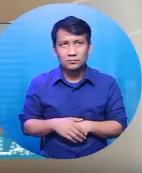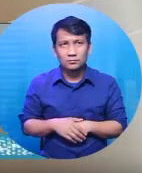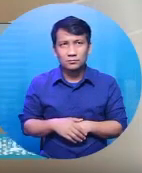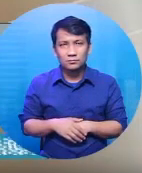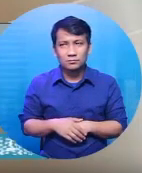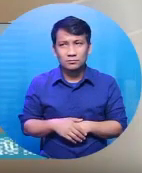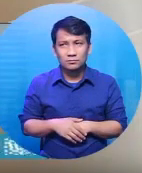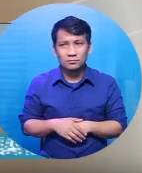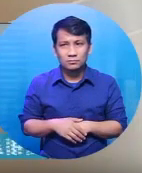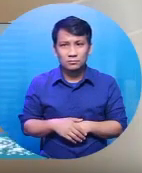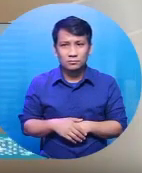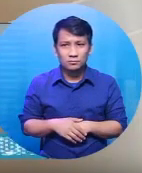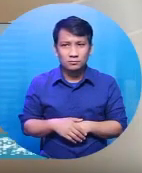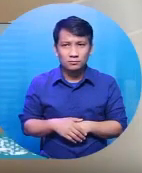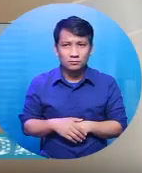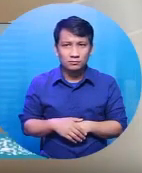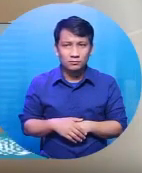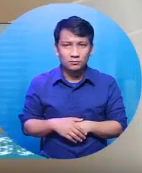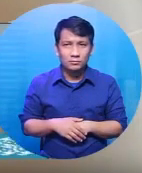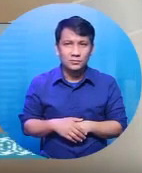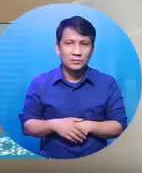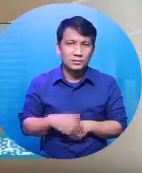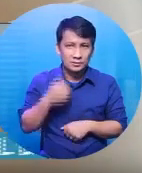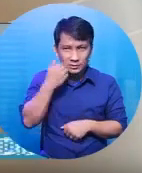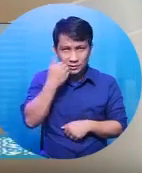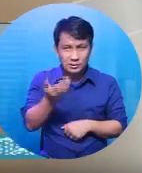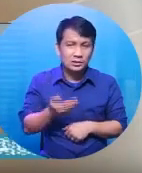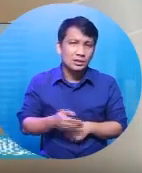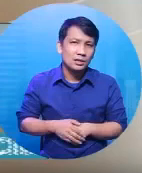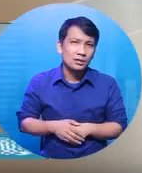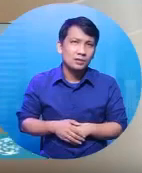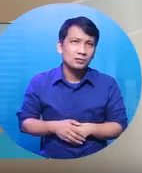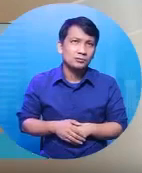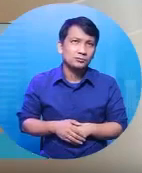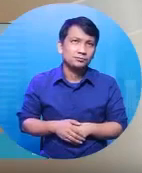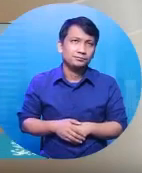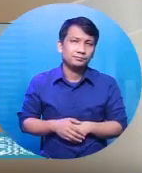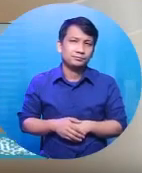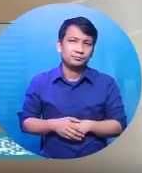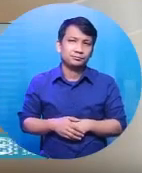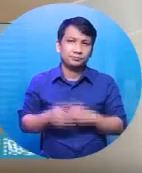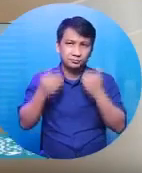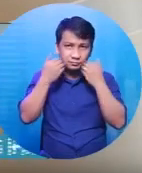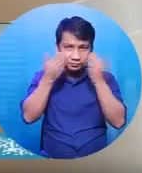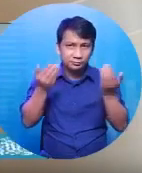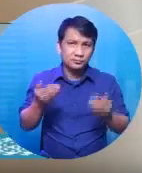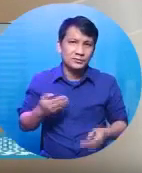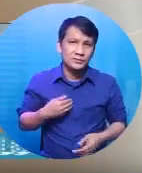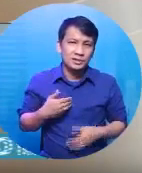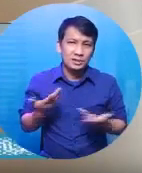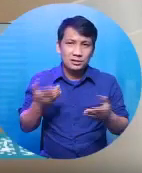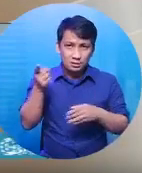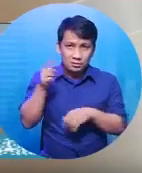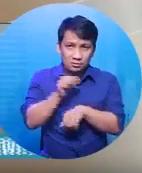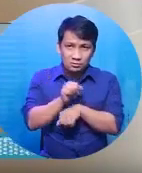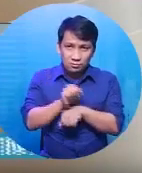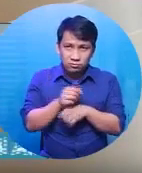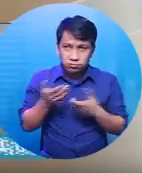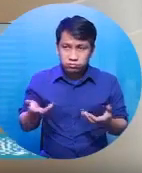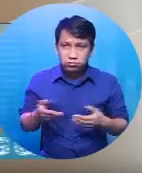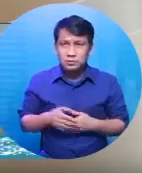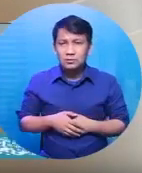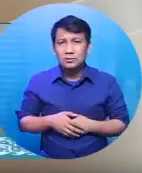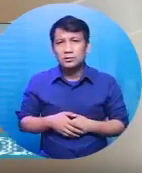Wala kang trabaho ngayon? Nakakaya ako, sir, sa lahat ng tao. Okay. Nakakaya ako. Wala kang trabaho. Okay.